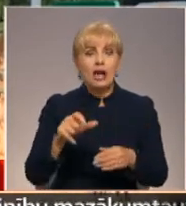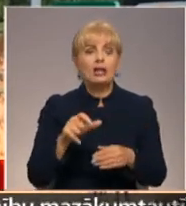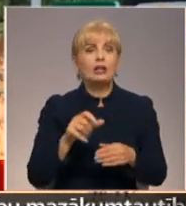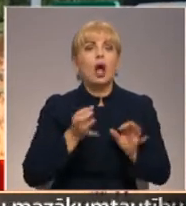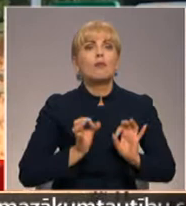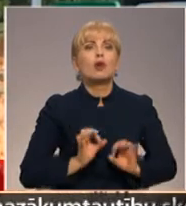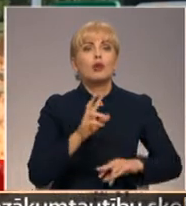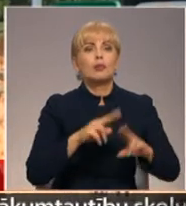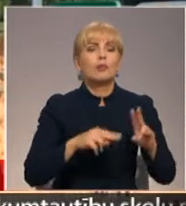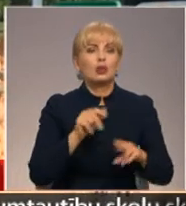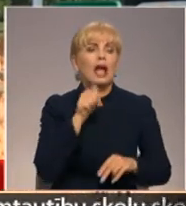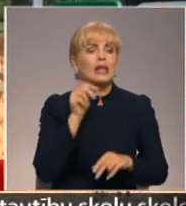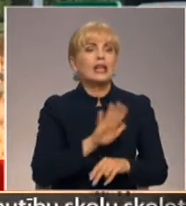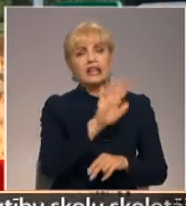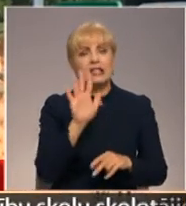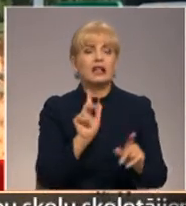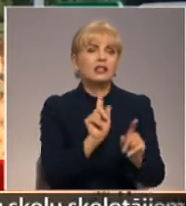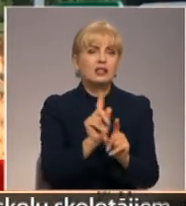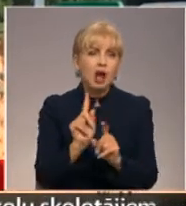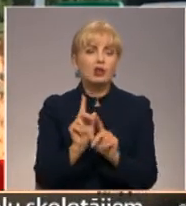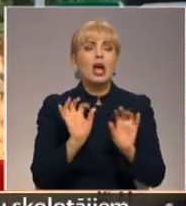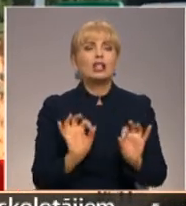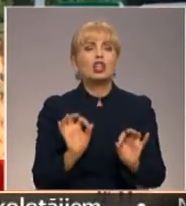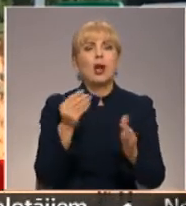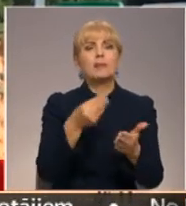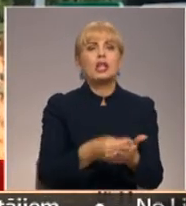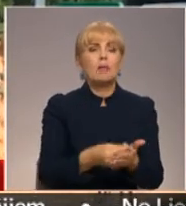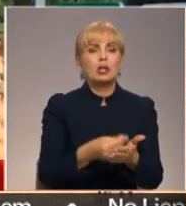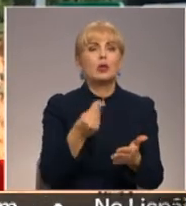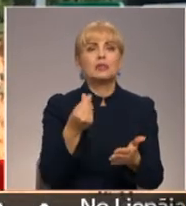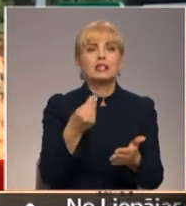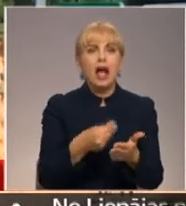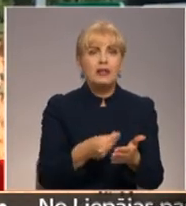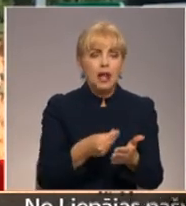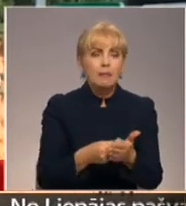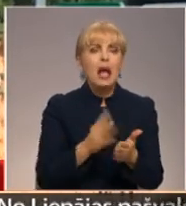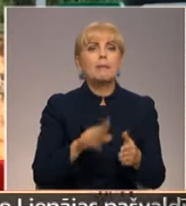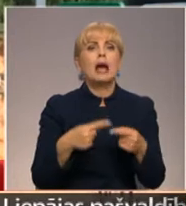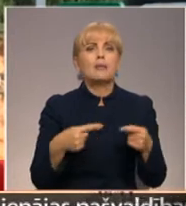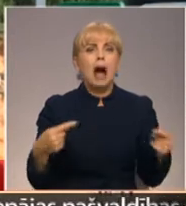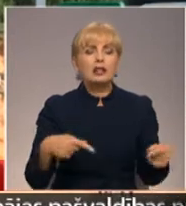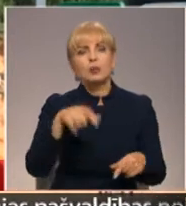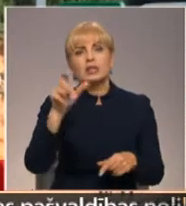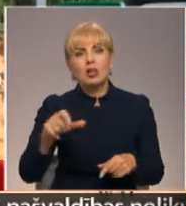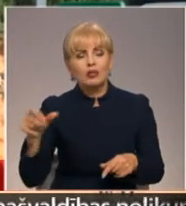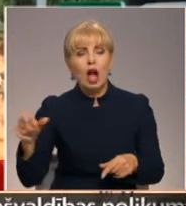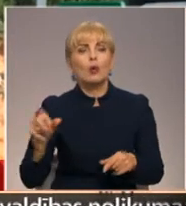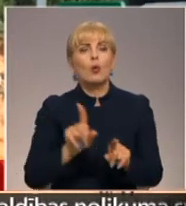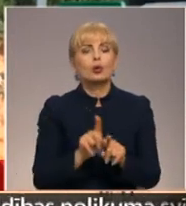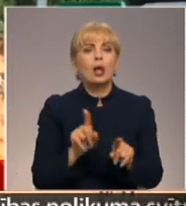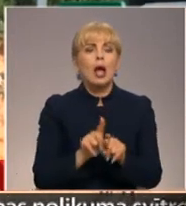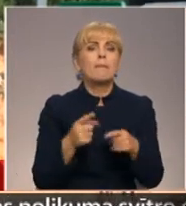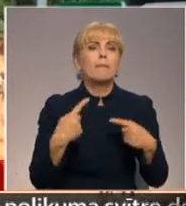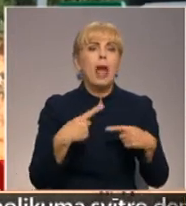būvnieki, kas dienā saskarās ar reālām iepirkumu cenām, gan par izēju materiālu, gan cilvēku, gan mehānismu. Un